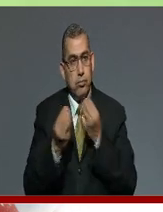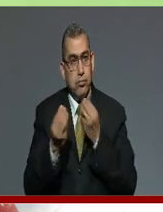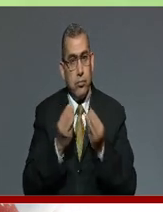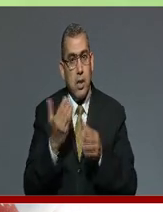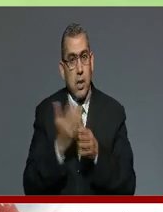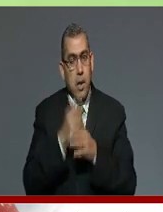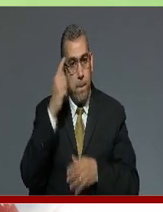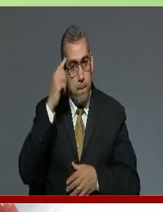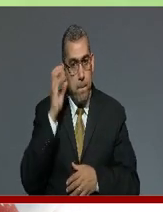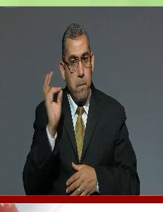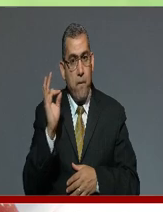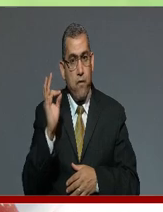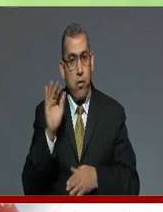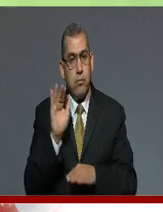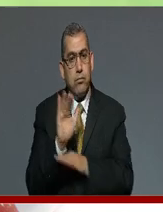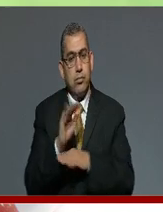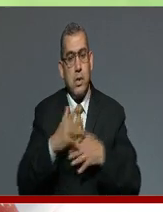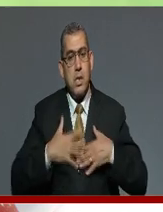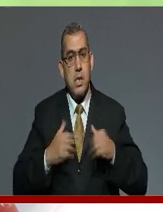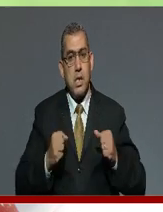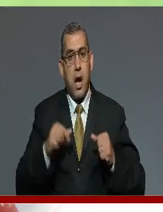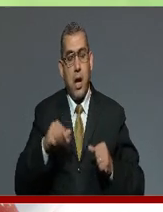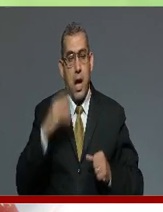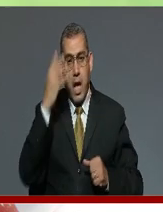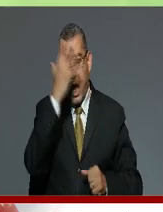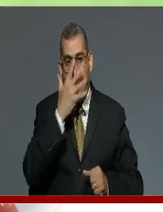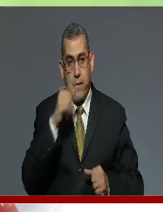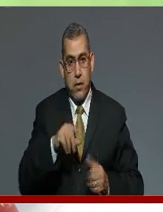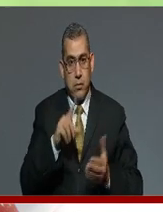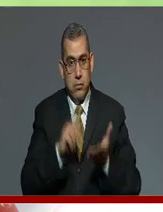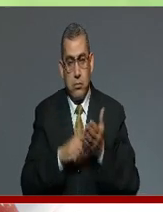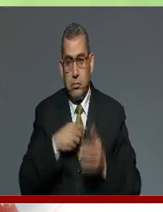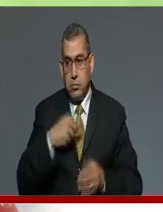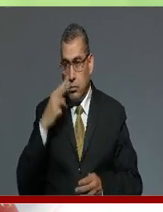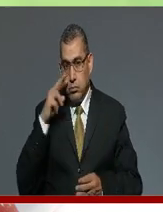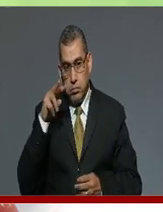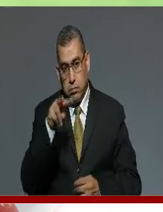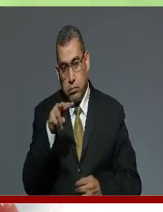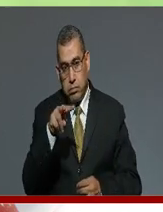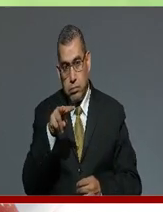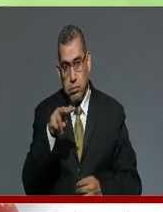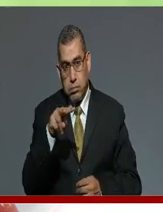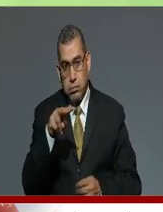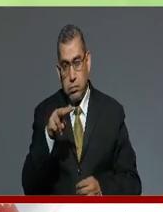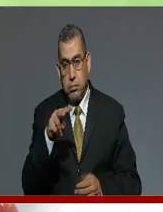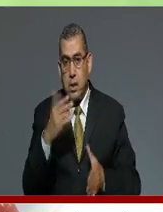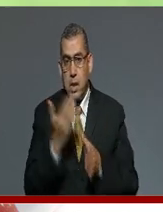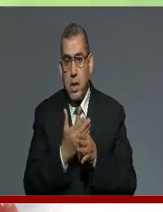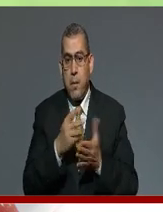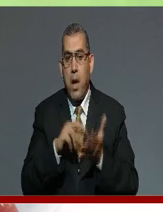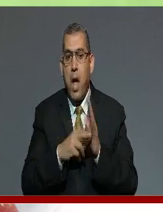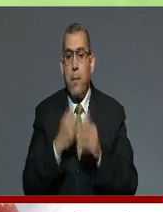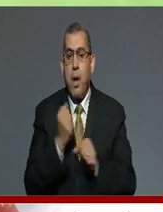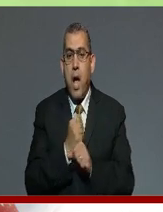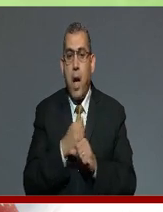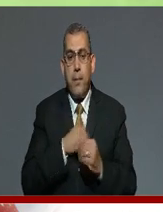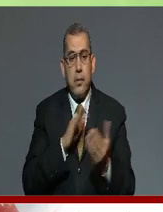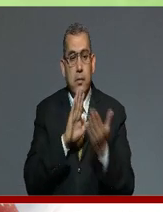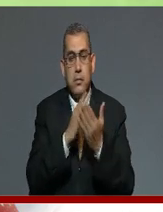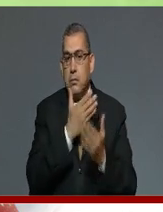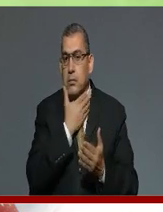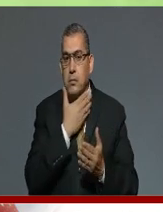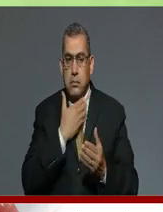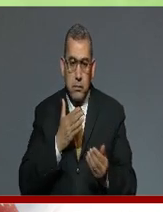مفهوم الرعايه الصحيه في افريقيا فاننا ننظر اليه من منظور كيف نتعامل مع الاستجابه